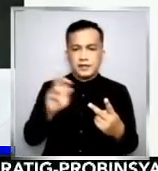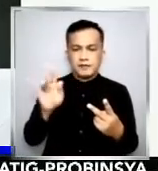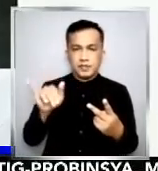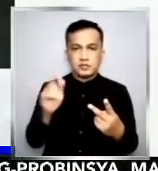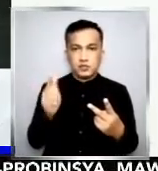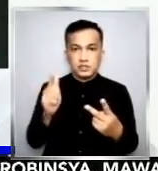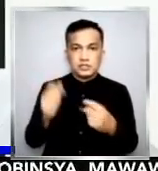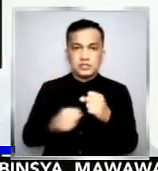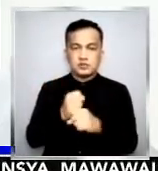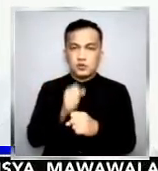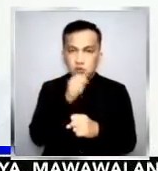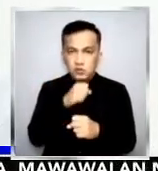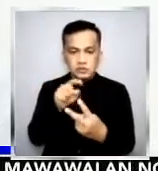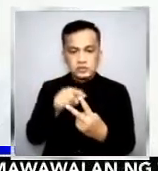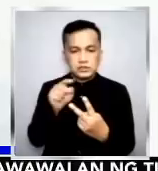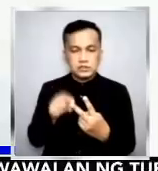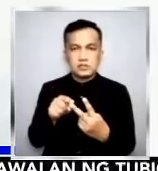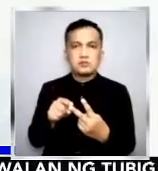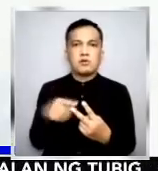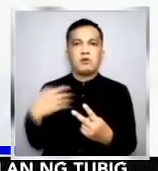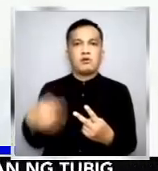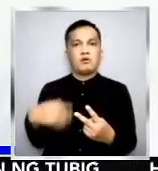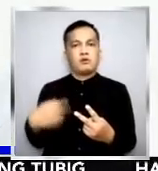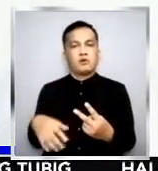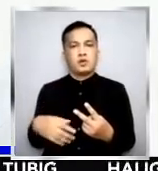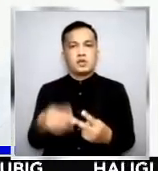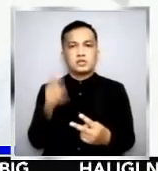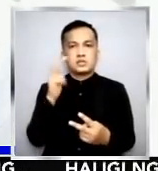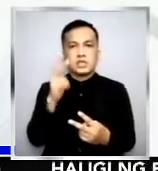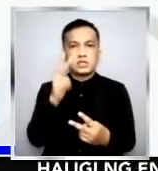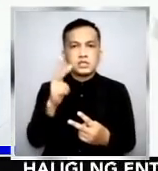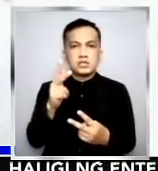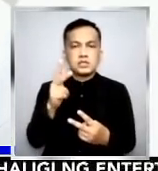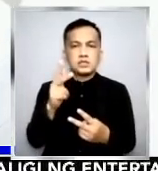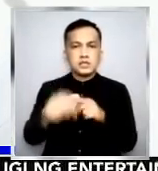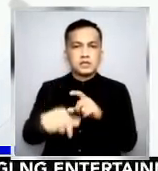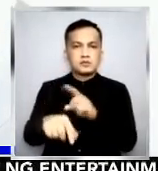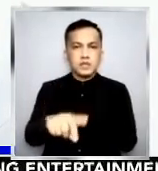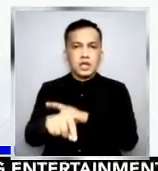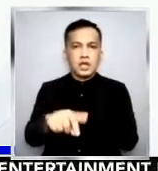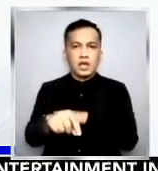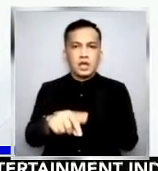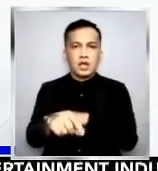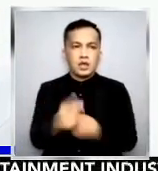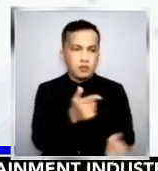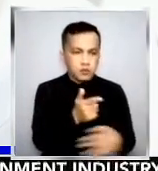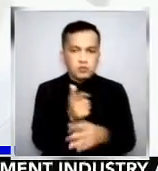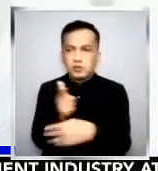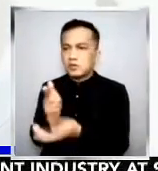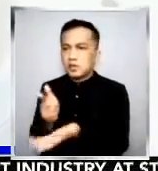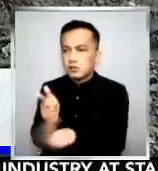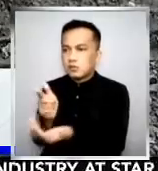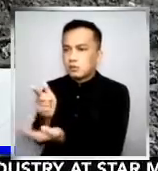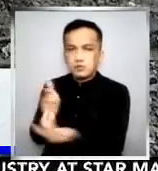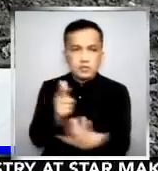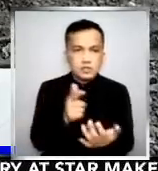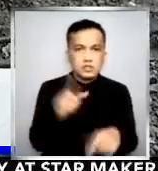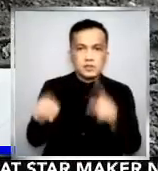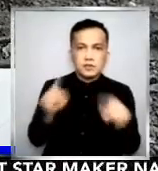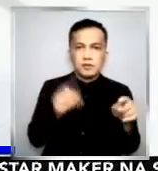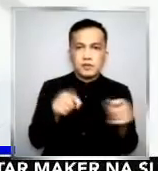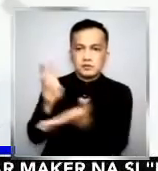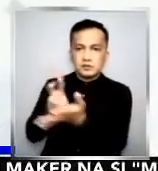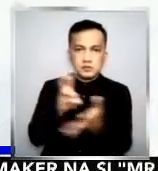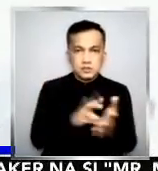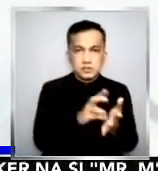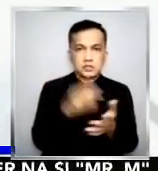na hindi bababa sa 30 ang kanilang naisagawang robbery holdup sa iba't ibang lungsod at bayan sa Batangas. Narecover ang